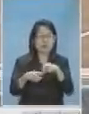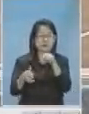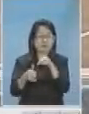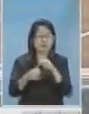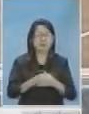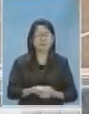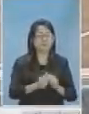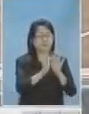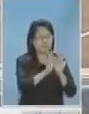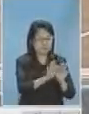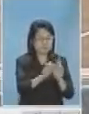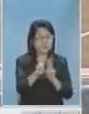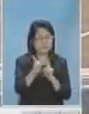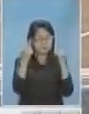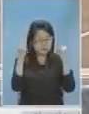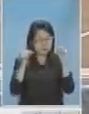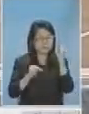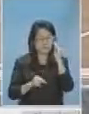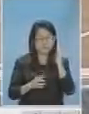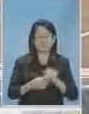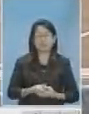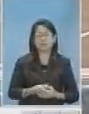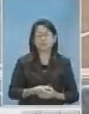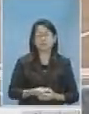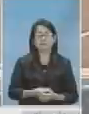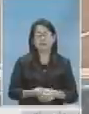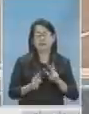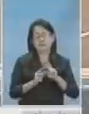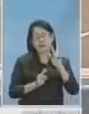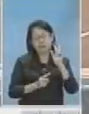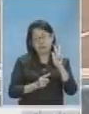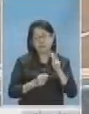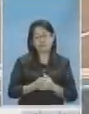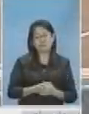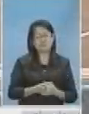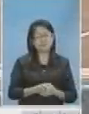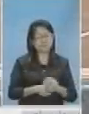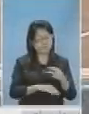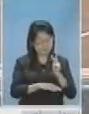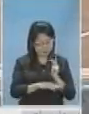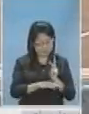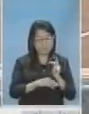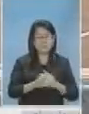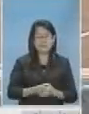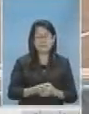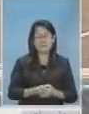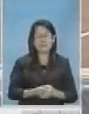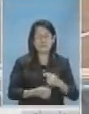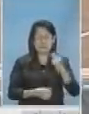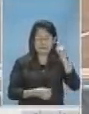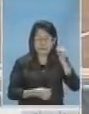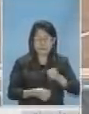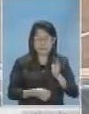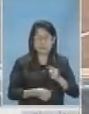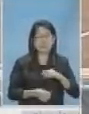กตกับท่านรองนายกรัฐมนตรีนะครับในประเด็นที่3ครับท่านประธานครับเป็นเรื่องที่ผมหนักใจมากขึ้นไ